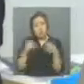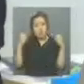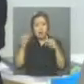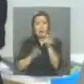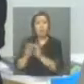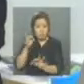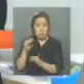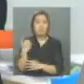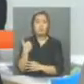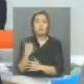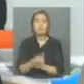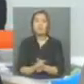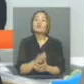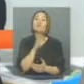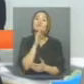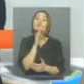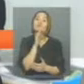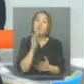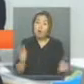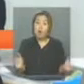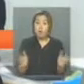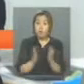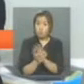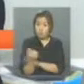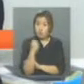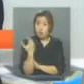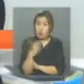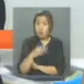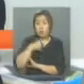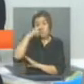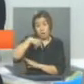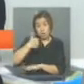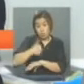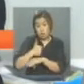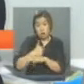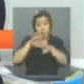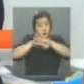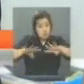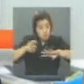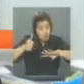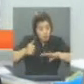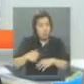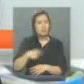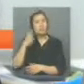วกันแล้วเนี่ยถามว่าประเทศไทยยังคงเป็นผู้นำในอาเซียนต่อไปได้หรือไม่เป็นคำถามซึ่ง